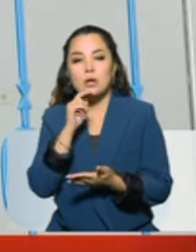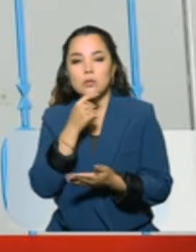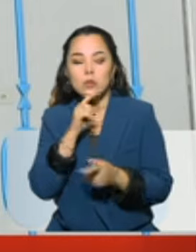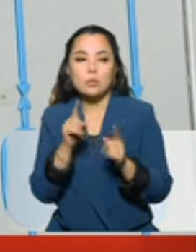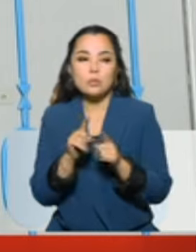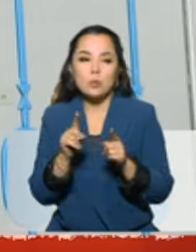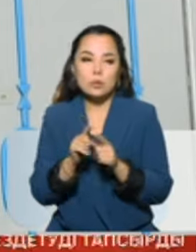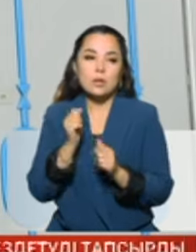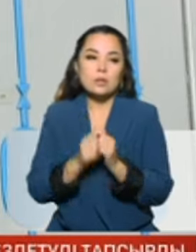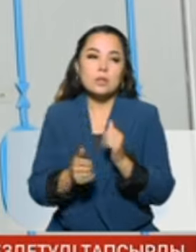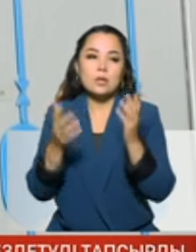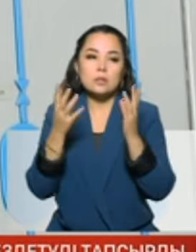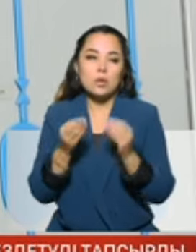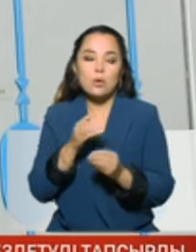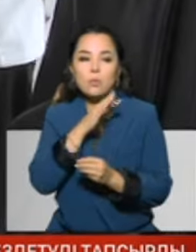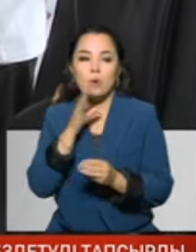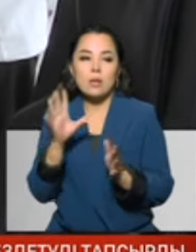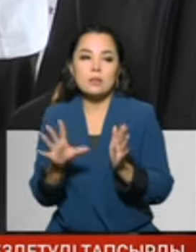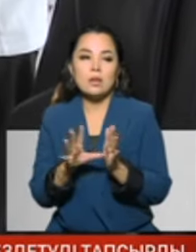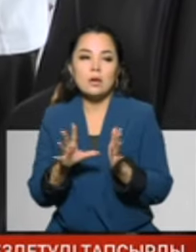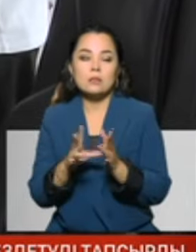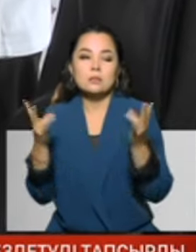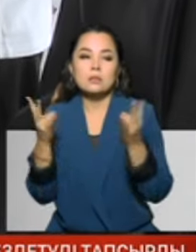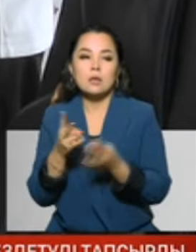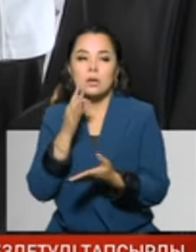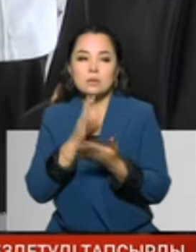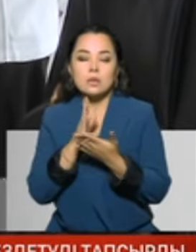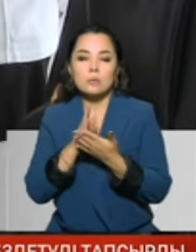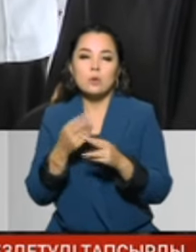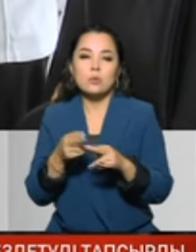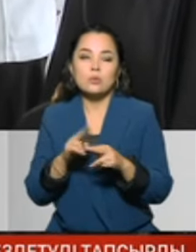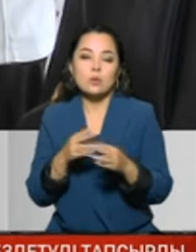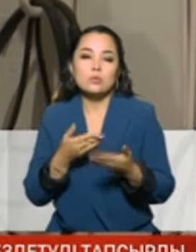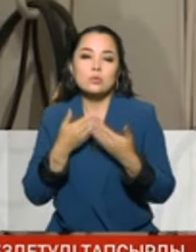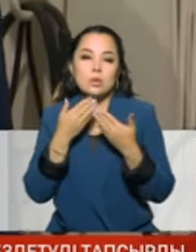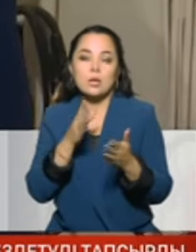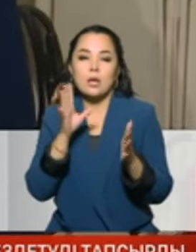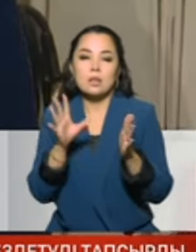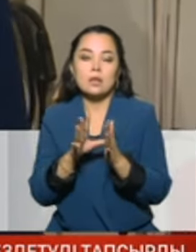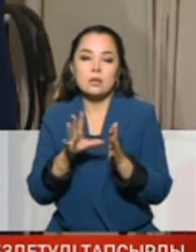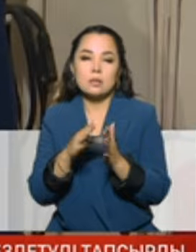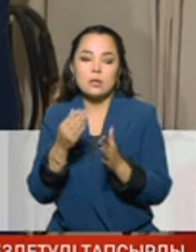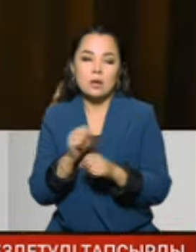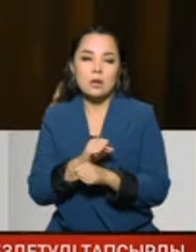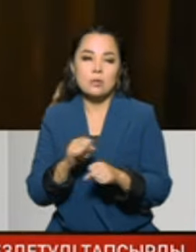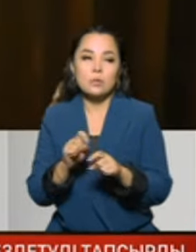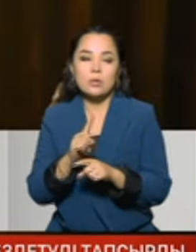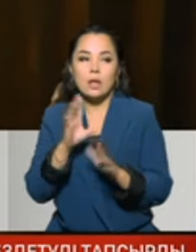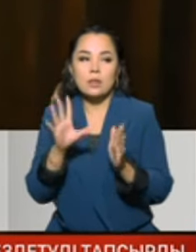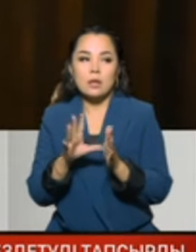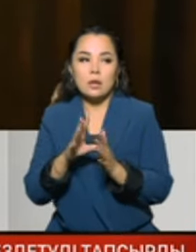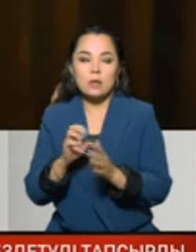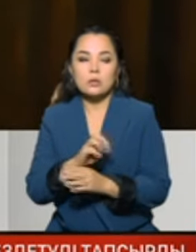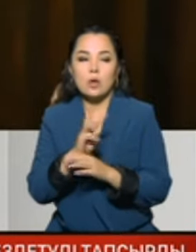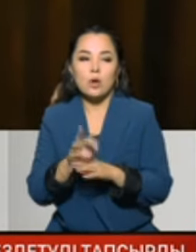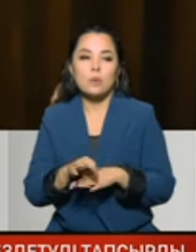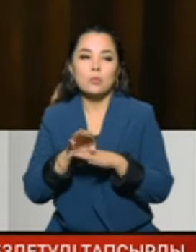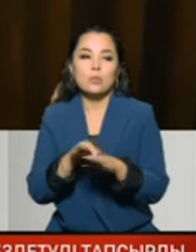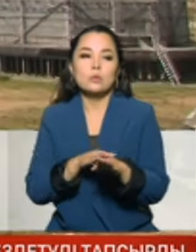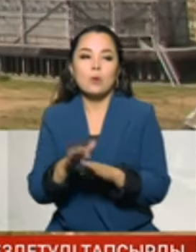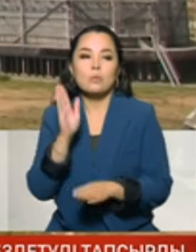күн өткен сайын мол энергияны қажет етеді. Мұндай сұранысты атом энергетикасы қамтамасыз ете алады, деді президент.